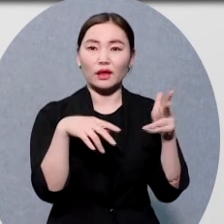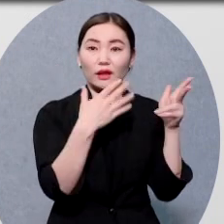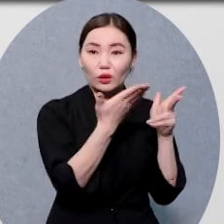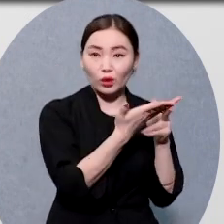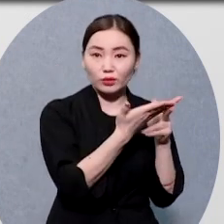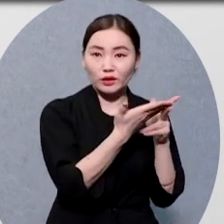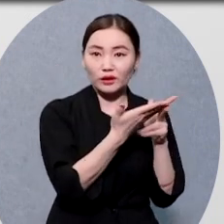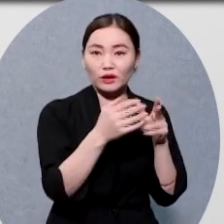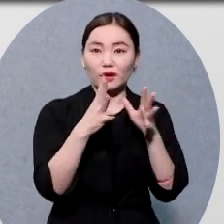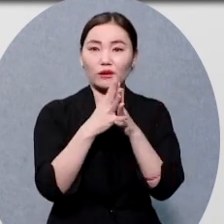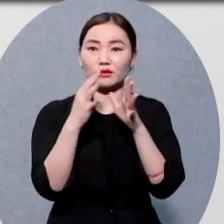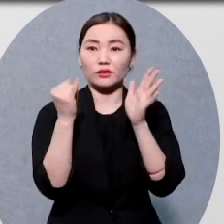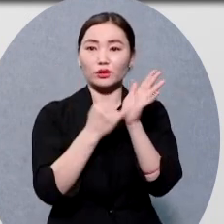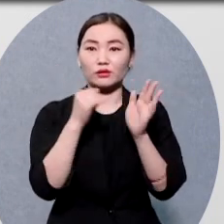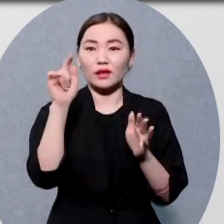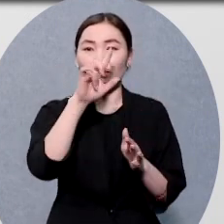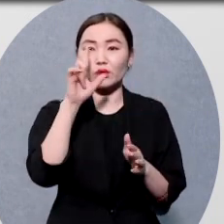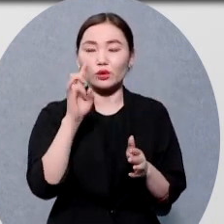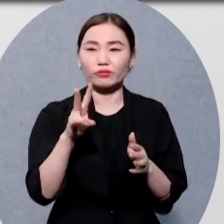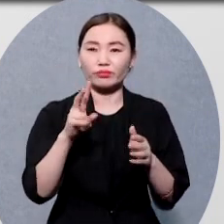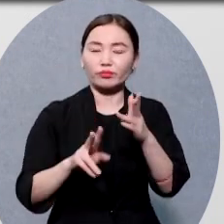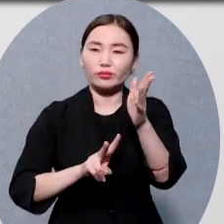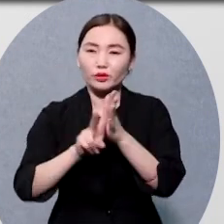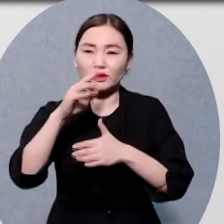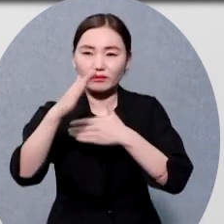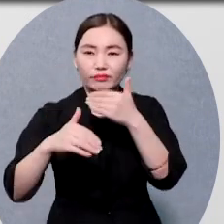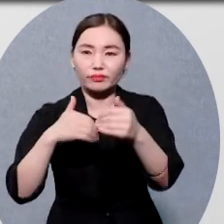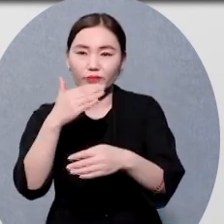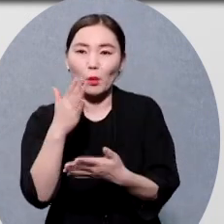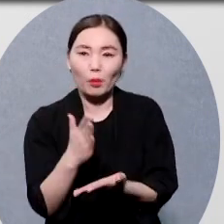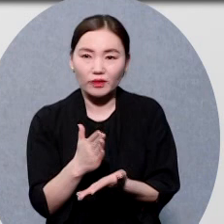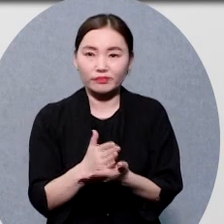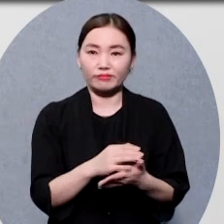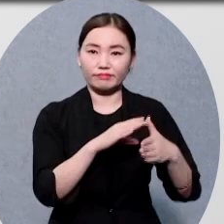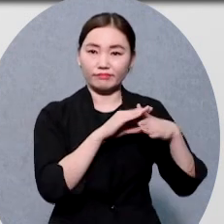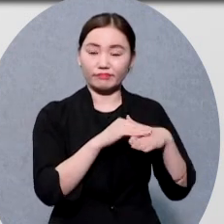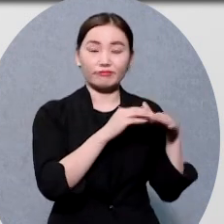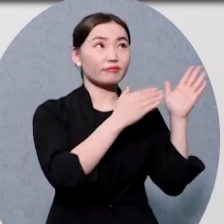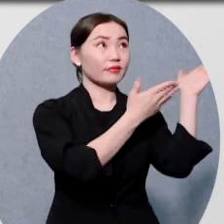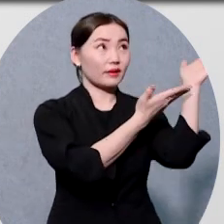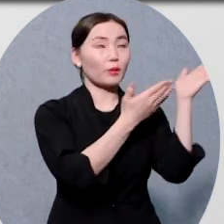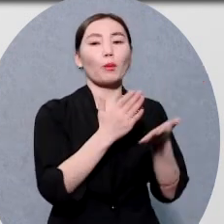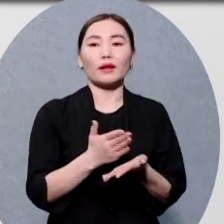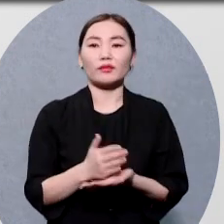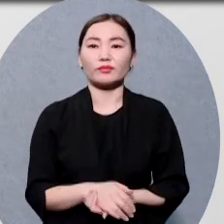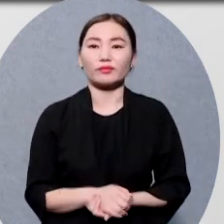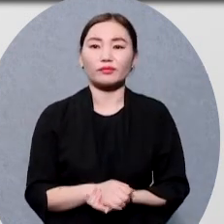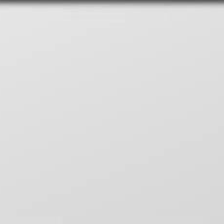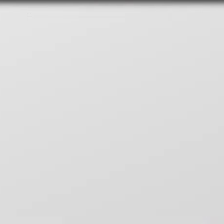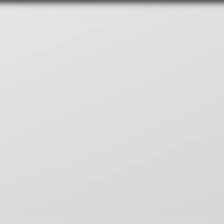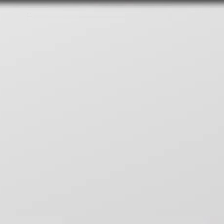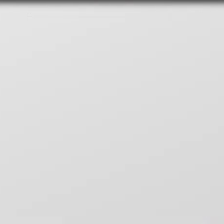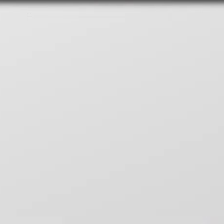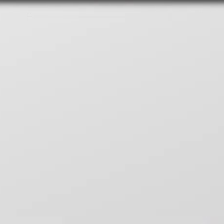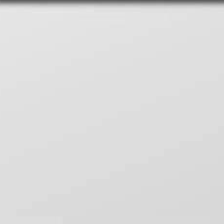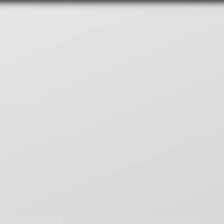өргөн дэлгэрсэн гэсэн ийм одоо баримт харагдаж байна. За тэгвэл эхний дэлгэрэлт нь эхний хоёр дэлгэрэлтийн үед аваад үзэхэд